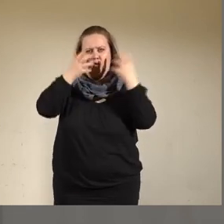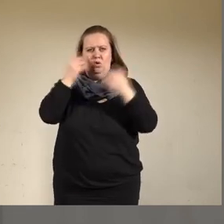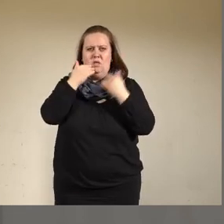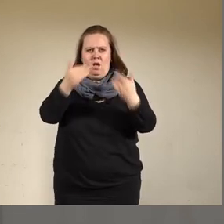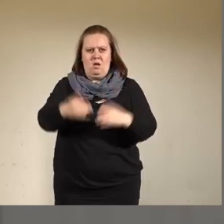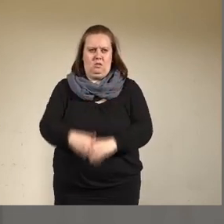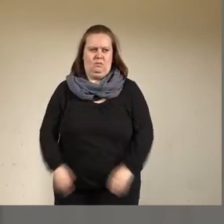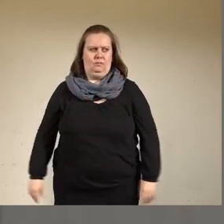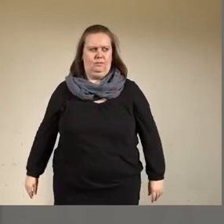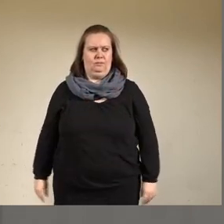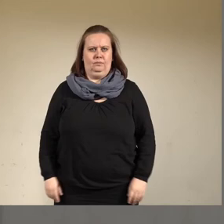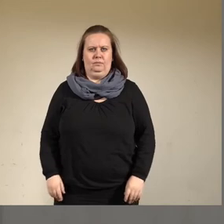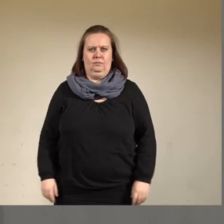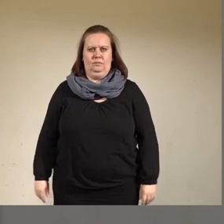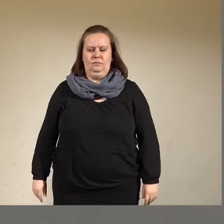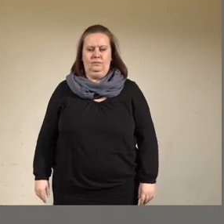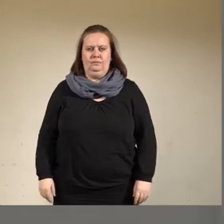Danke.